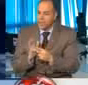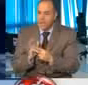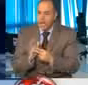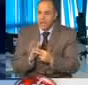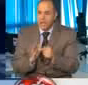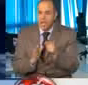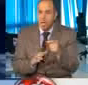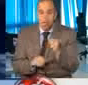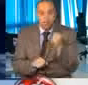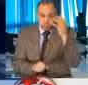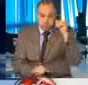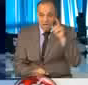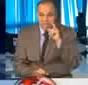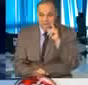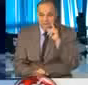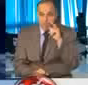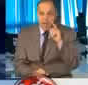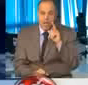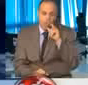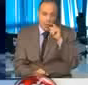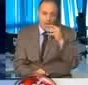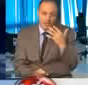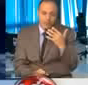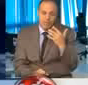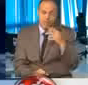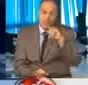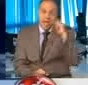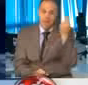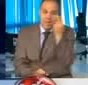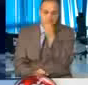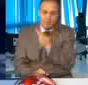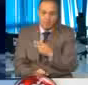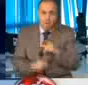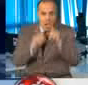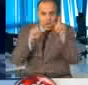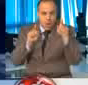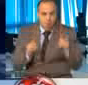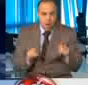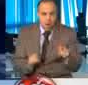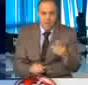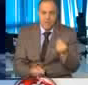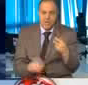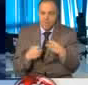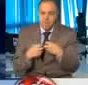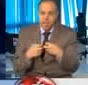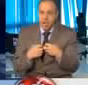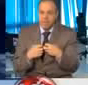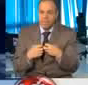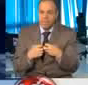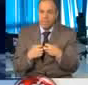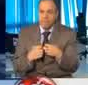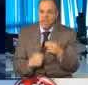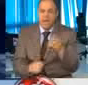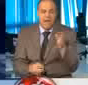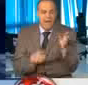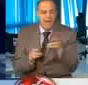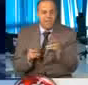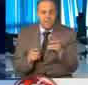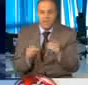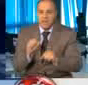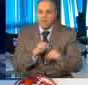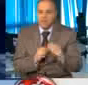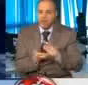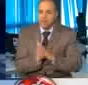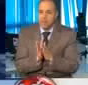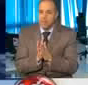لتبرز مهارات النساء المغاربيات في عالم الرسم. لوحات أثثت معرض سمفونية الخريف الذي نظمته